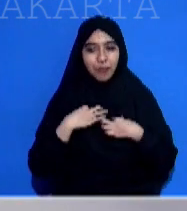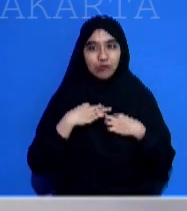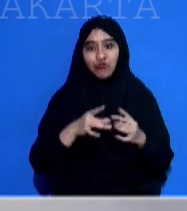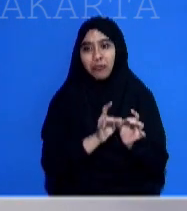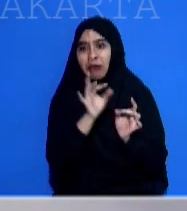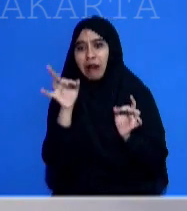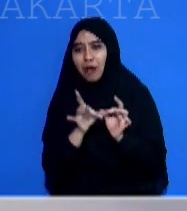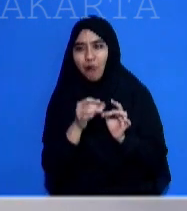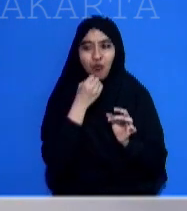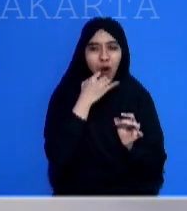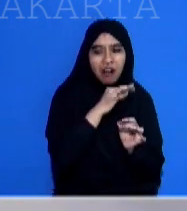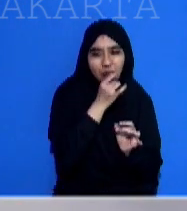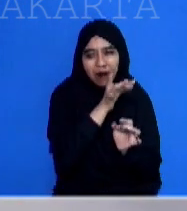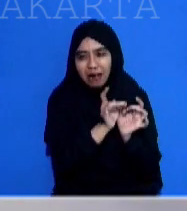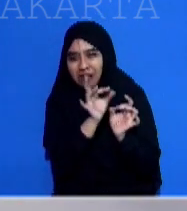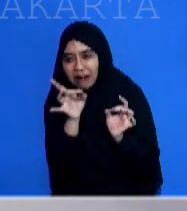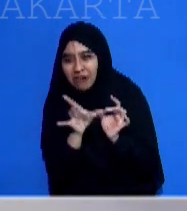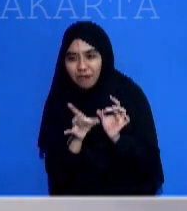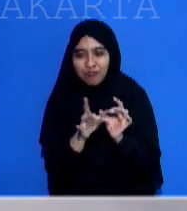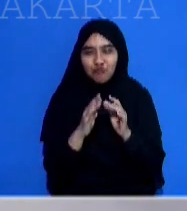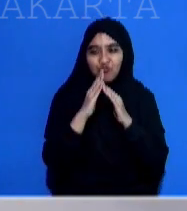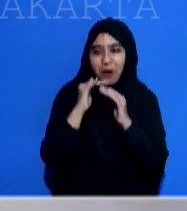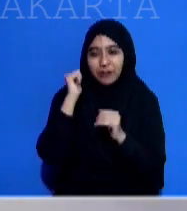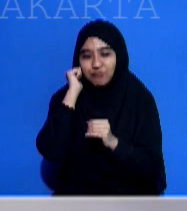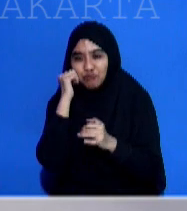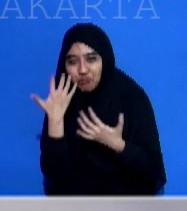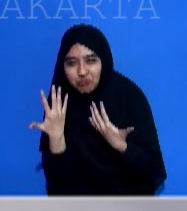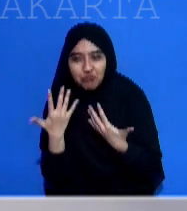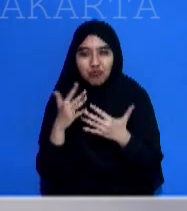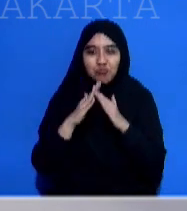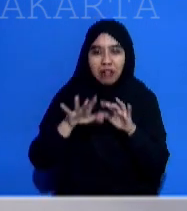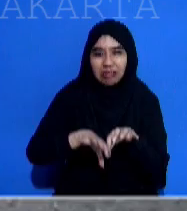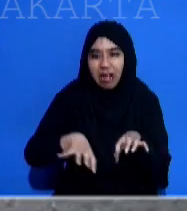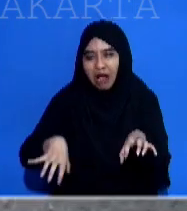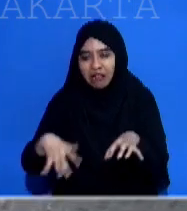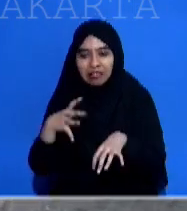mulai dari baju dasustter yang biasa dipakai ibu-ibu rumah tangga hingga pakaian